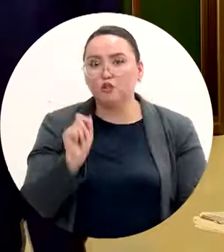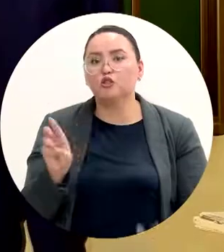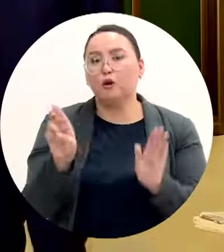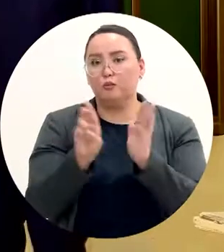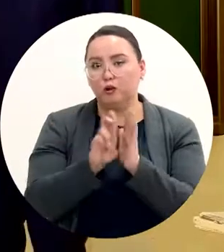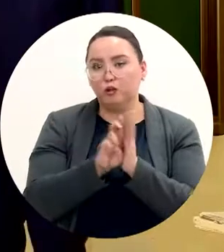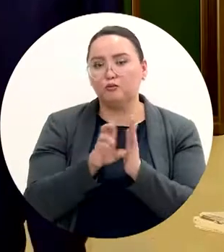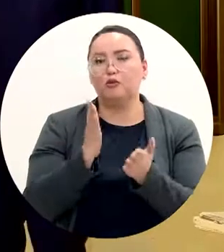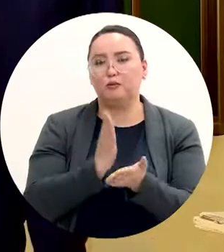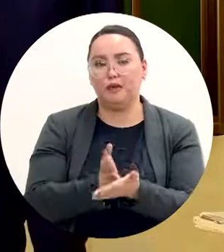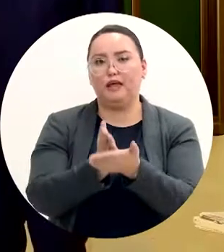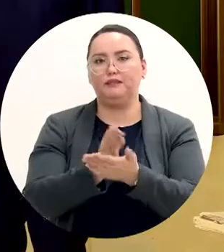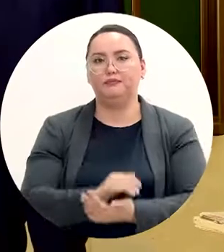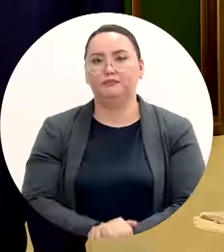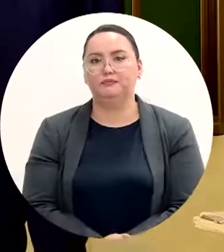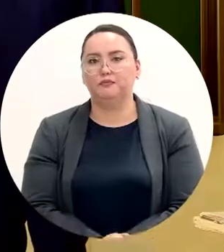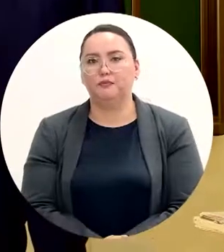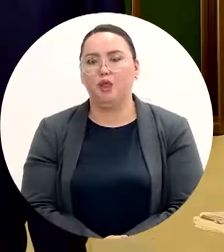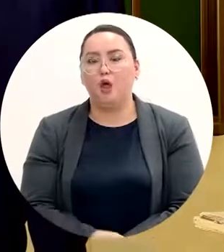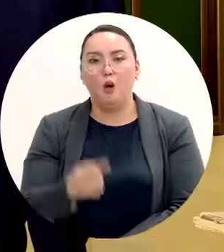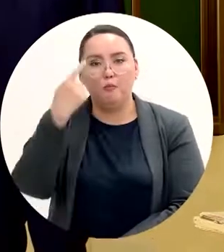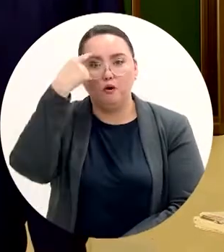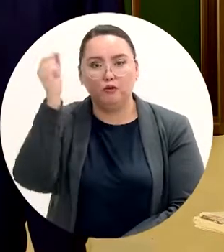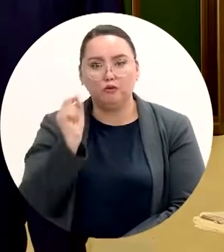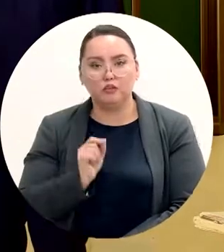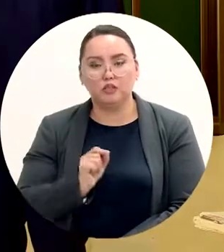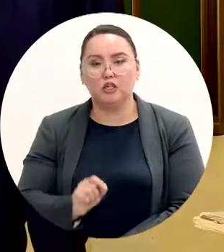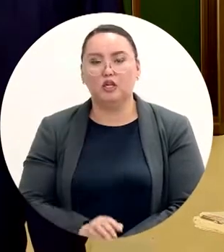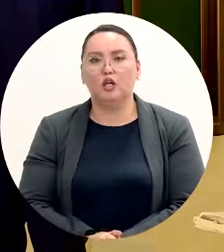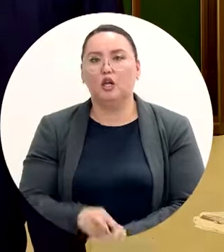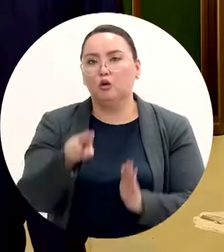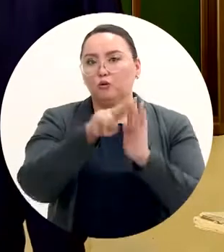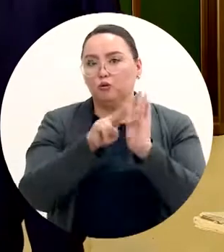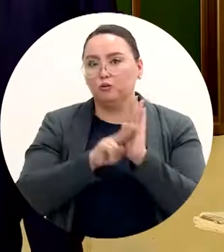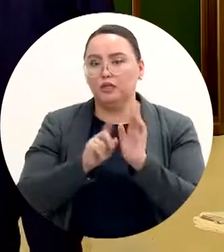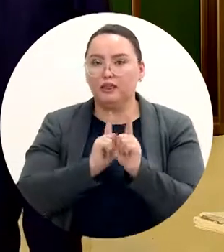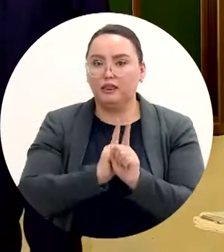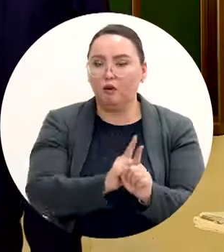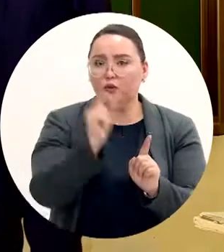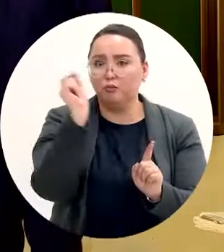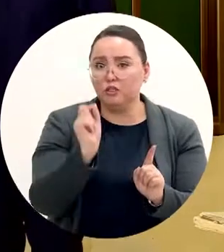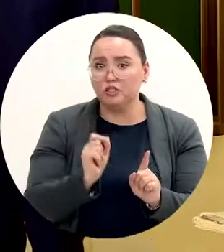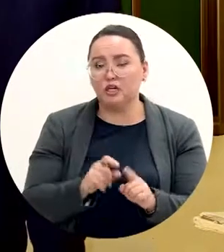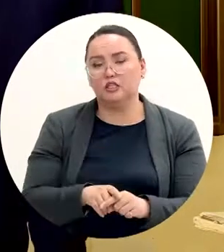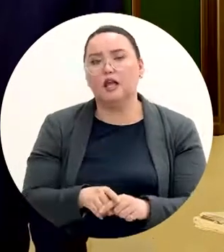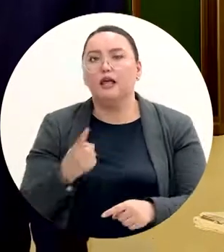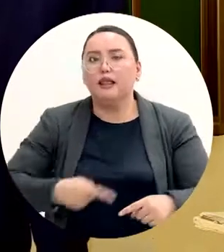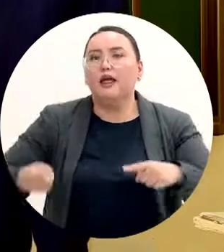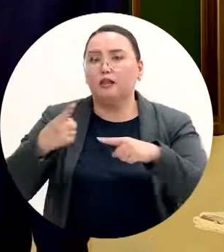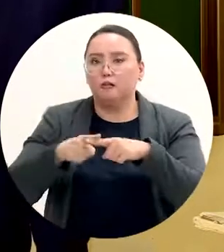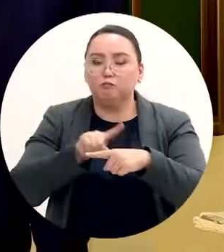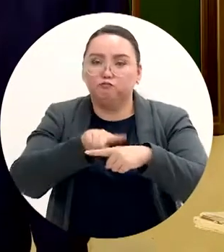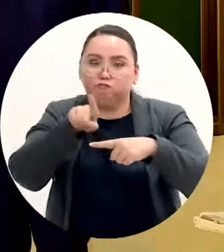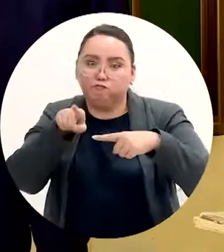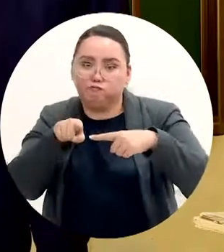бол алдаагүй зөв бичих боломжтой байдаг. Ерөнхийдөө бол монгол бичиг ер нь зөв тогтлын дагуу бичигдгээс гадна